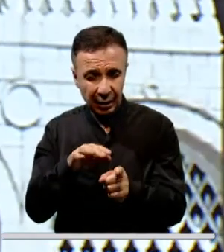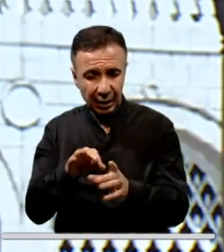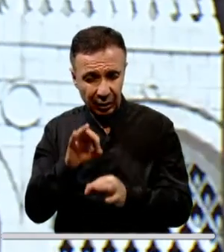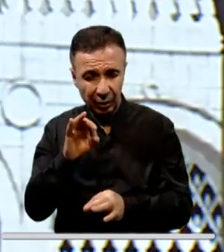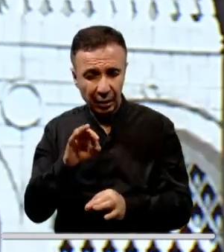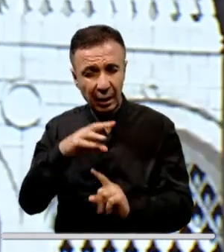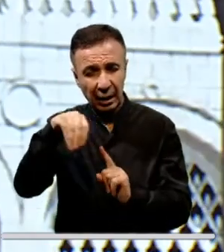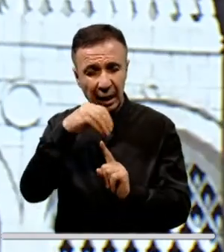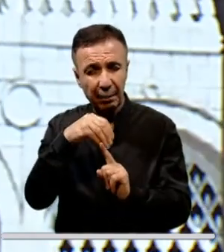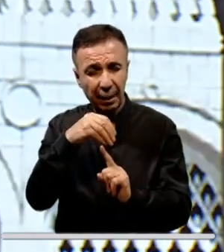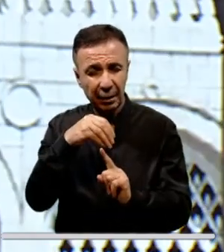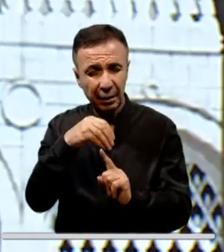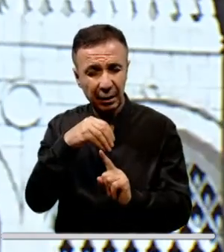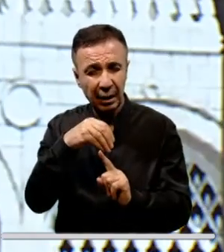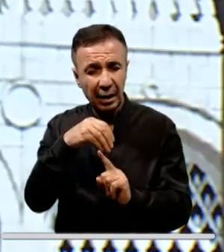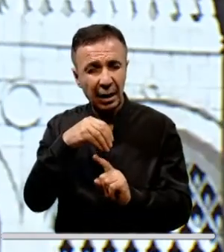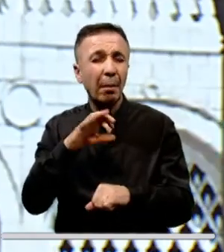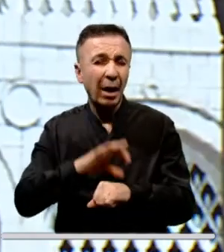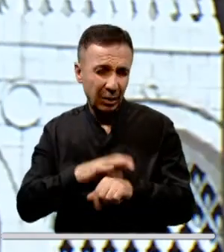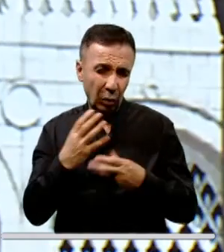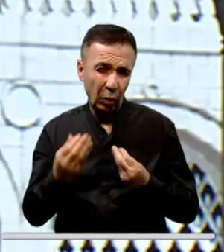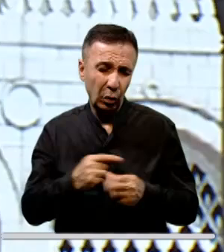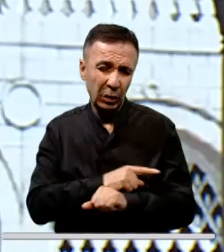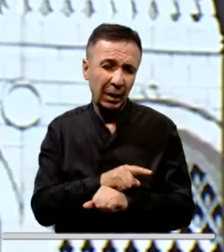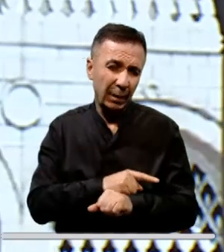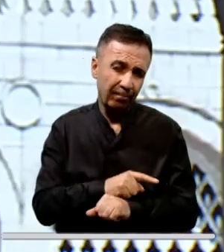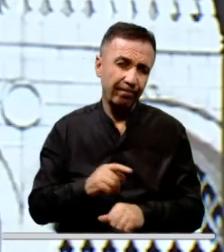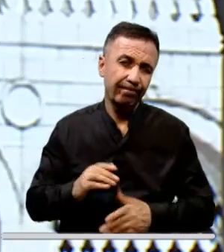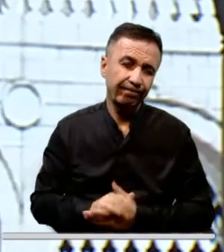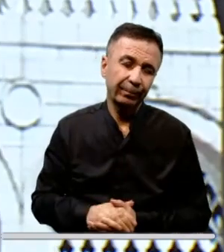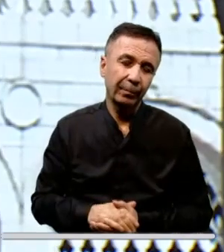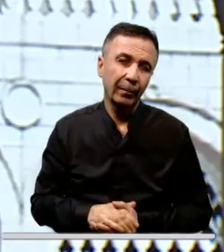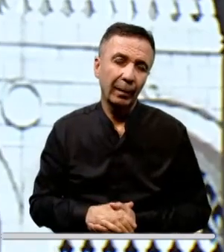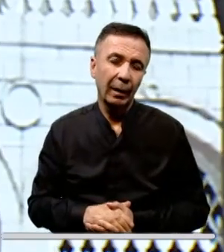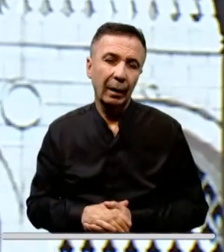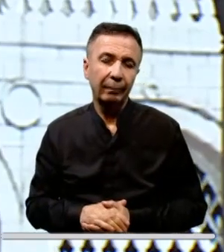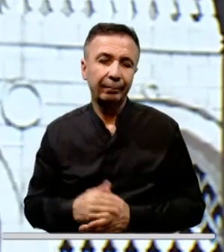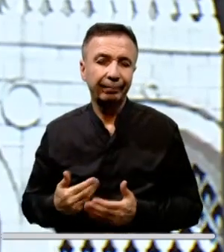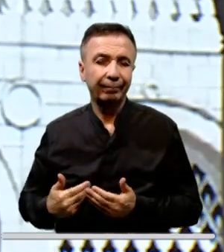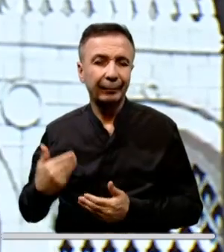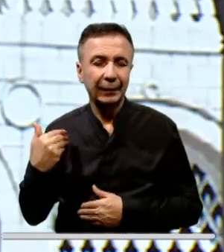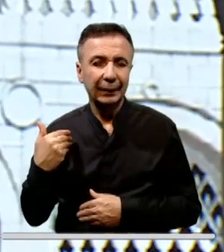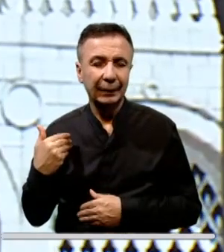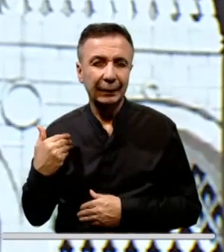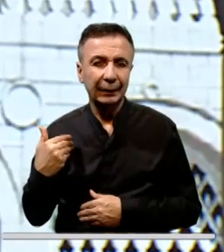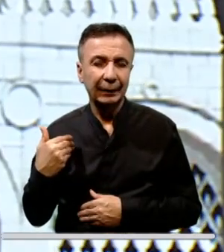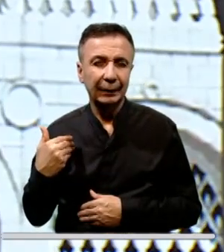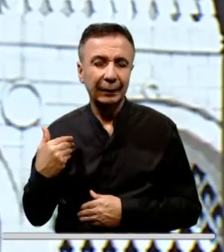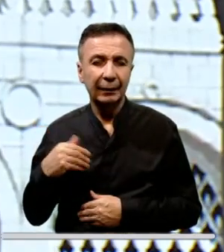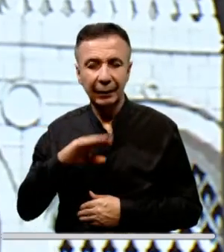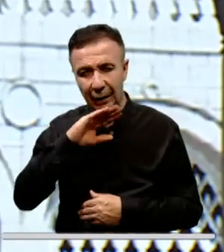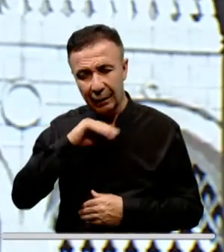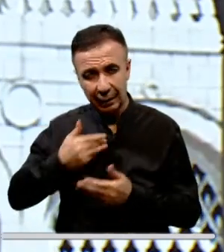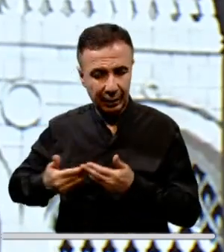başına bir şey geldiğinde bu çeşitli sebeplerle olabilir Eskiler öyle güzel bir usul